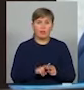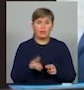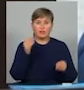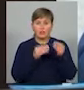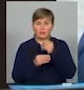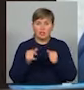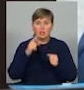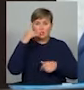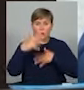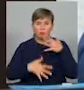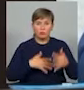запутанность его схем